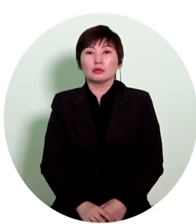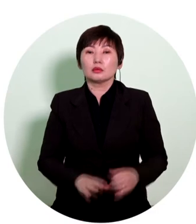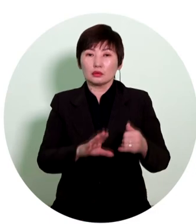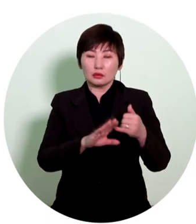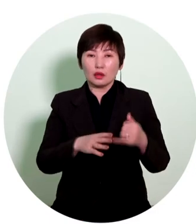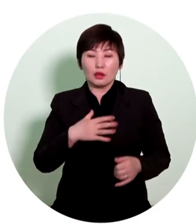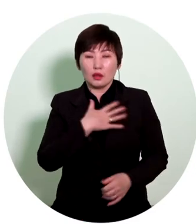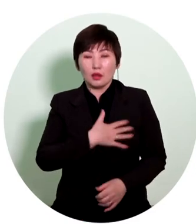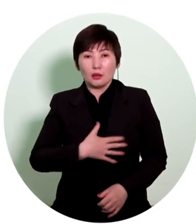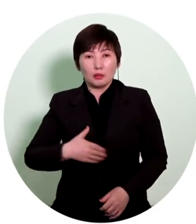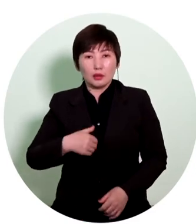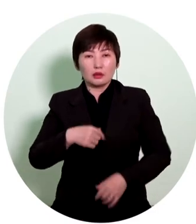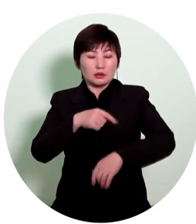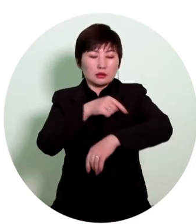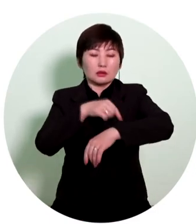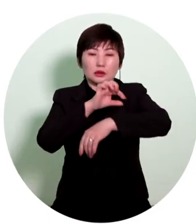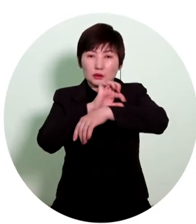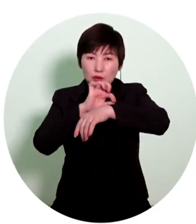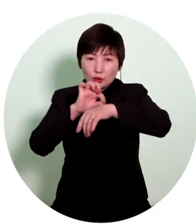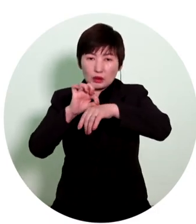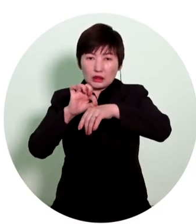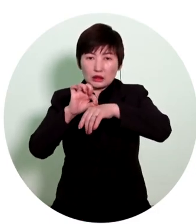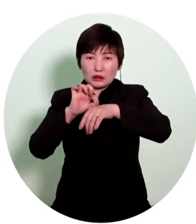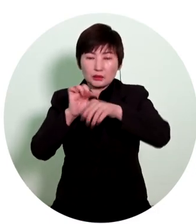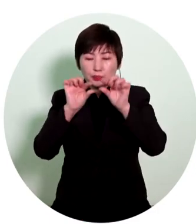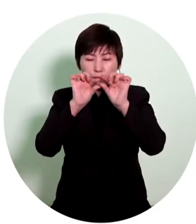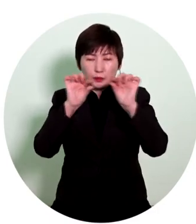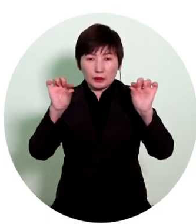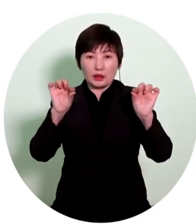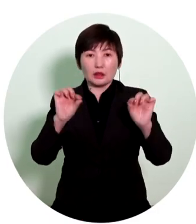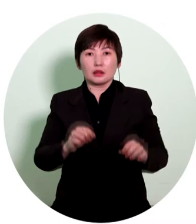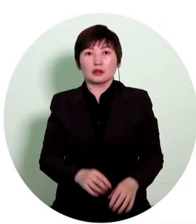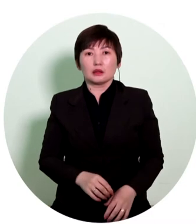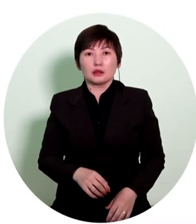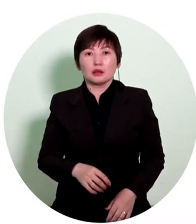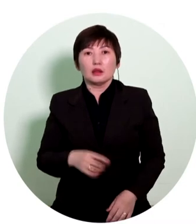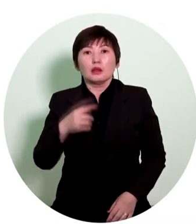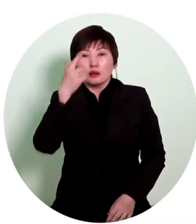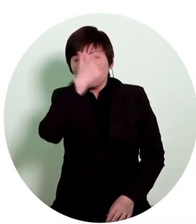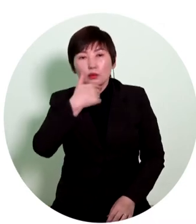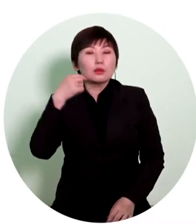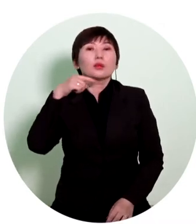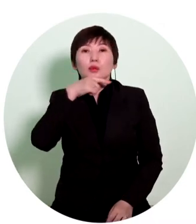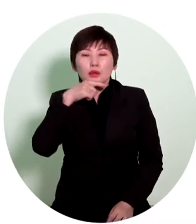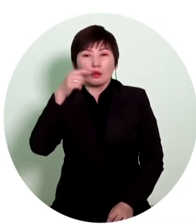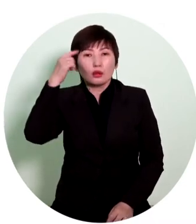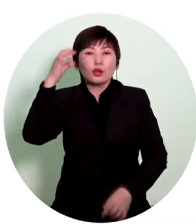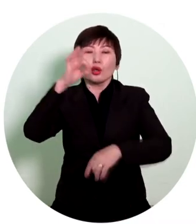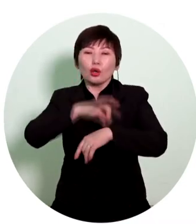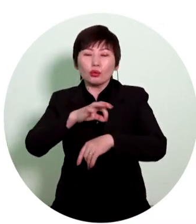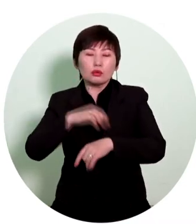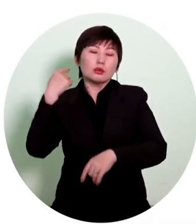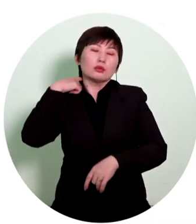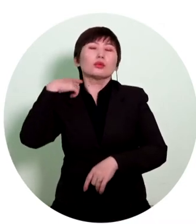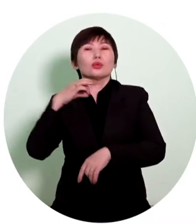дараа нь болохоор би физиологид нөгөө судас нарийнсан зүрхний цохилт урдсантай холбоотой нүүр улаах, толгой өвдөх,